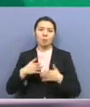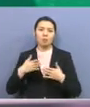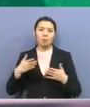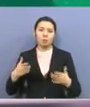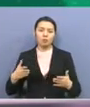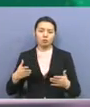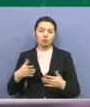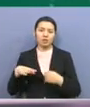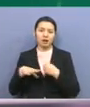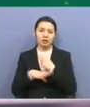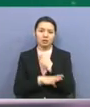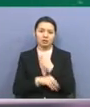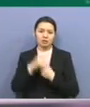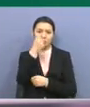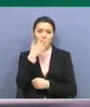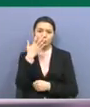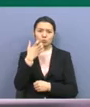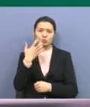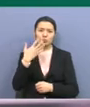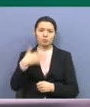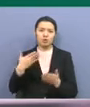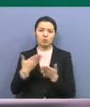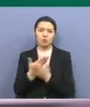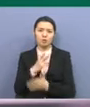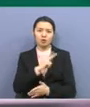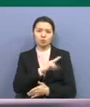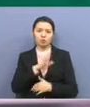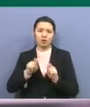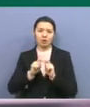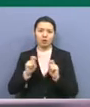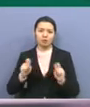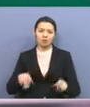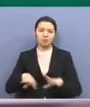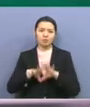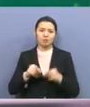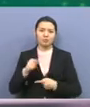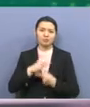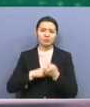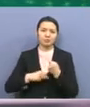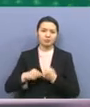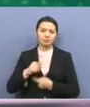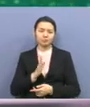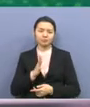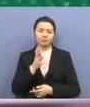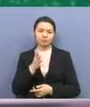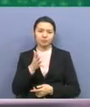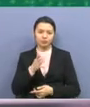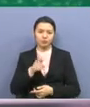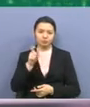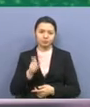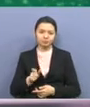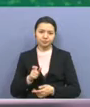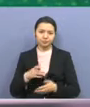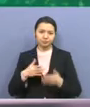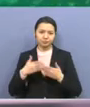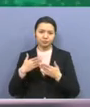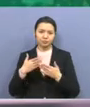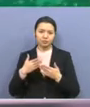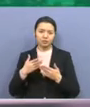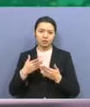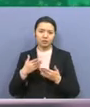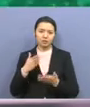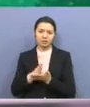болып отыр. Жыл басынан бері 550 жаңа жұмыс орны ашылған. Жалпы бизнес саласы 5 мың адамға азық болып отыр.